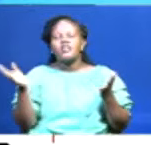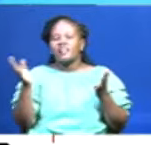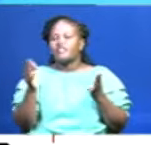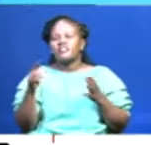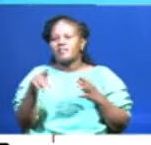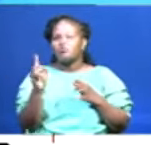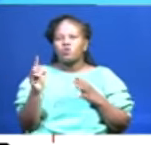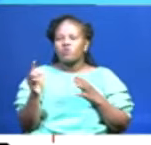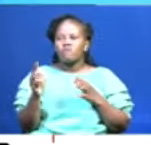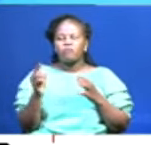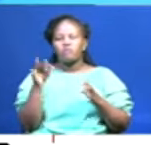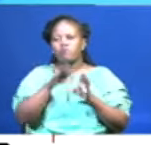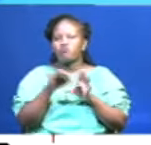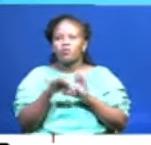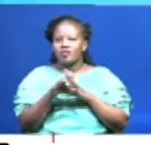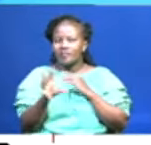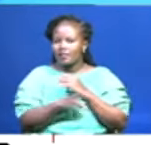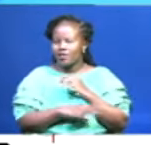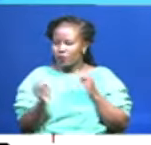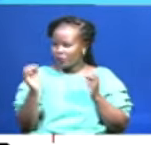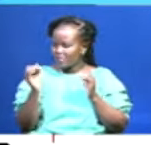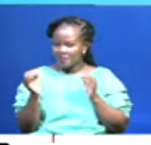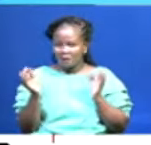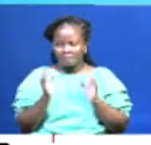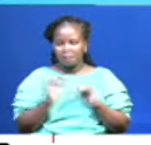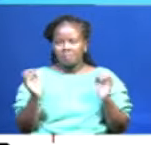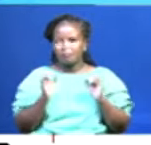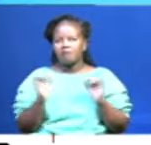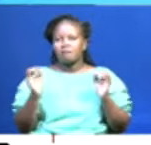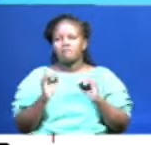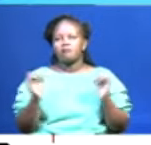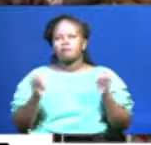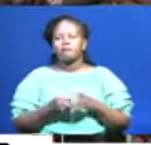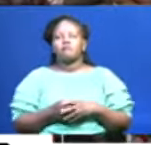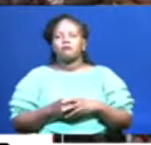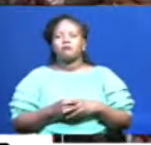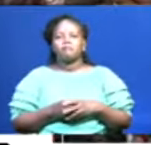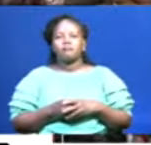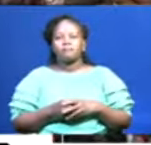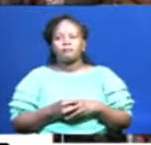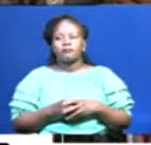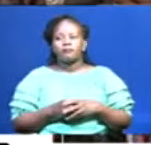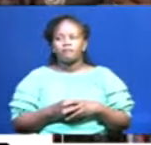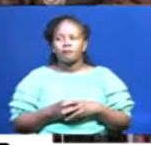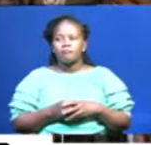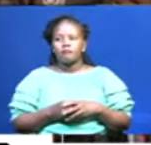kwenye uchaguzi huo mwezi Agosti mwaka uliopita.